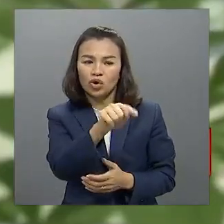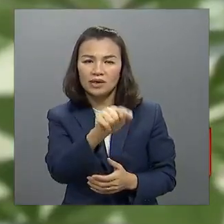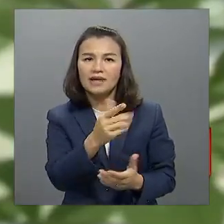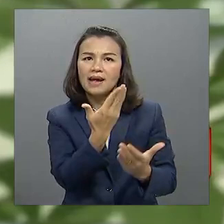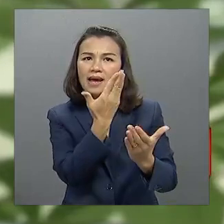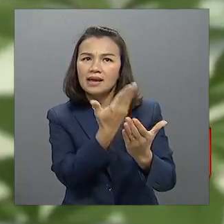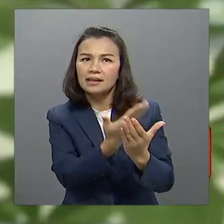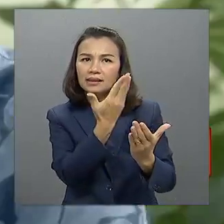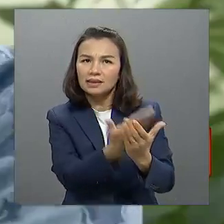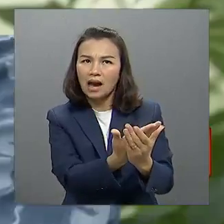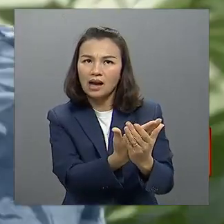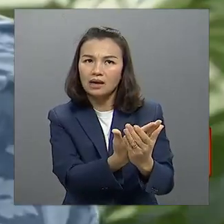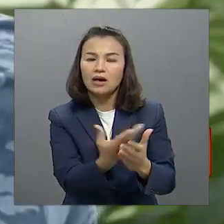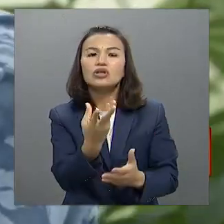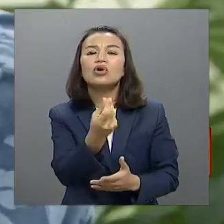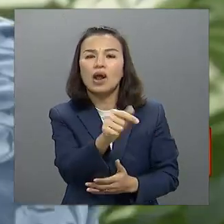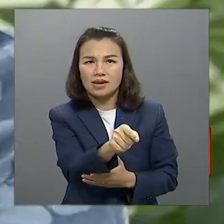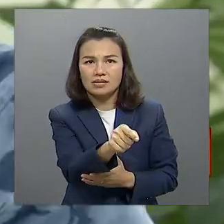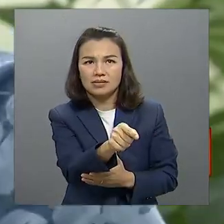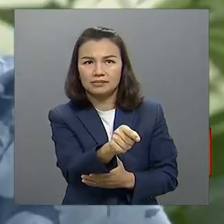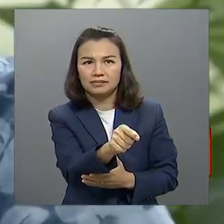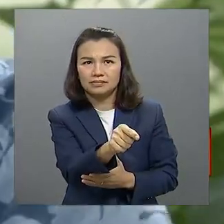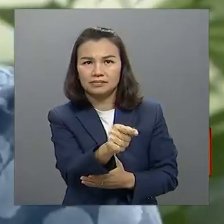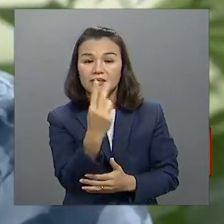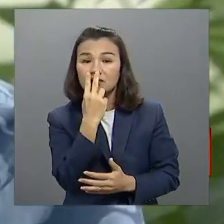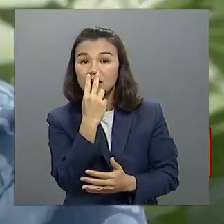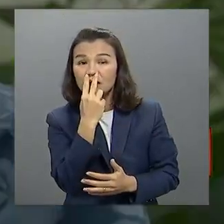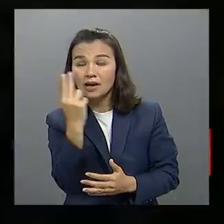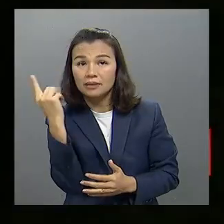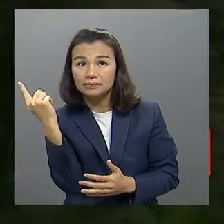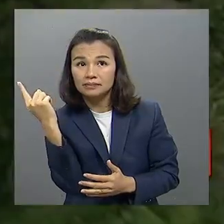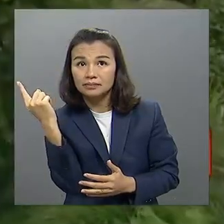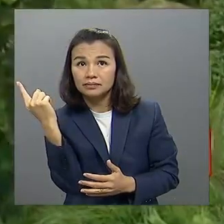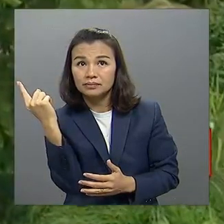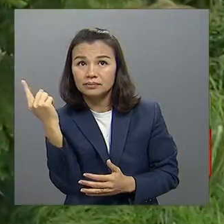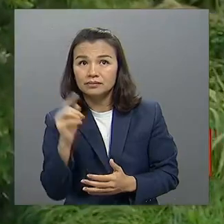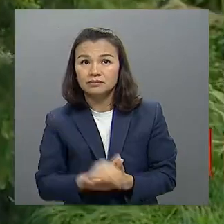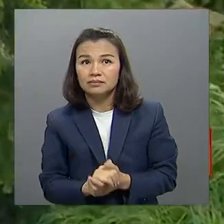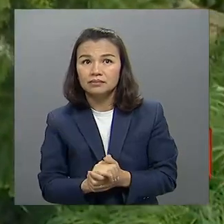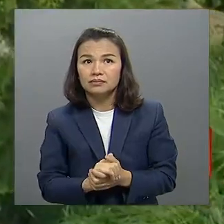ได้สักเท่าไหร่อย่างนี้ใช้แค่2ขีดต่อ